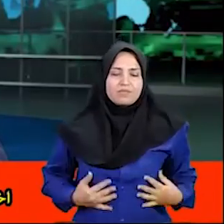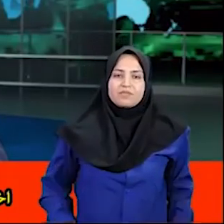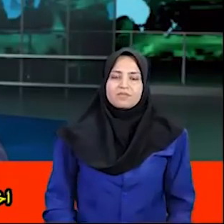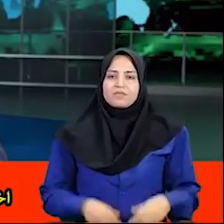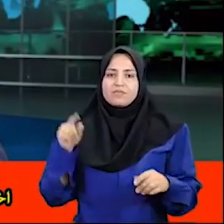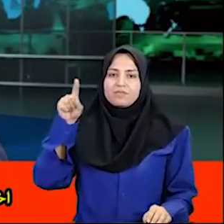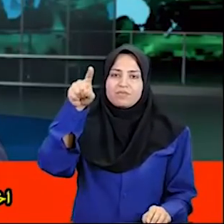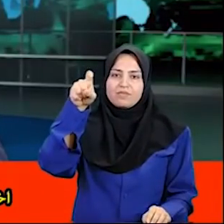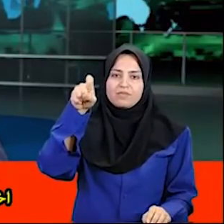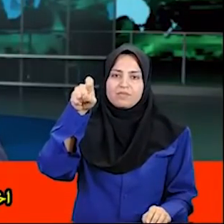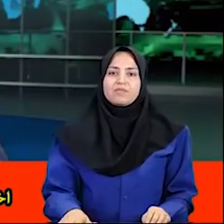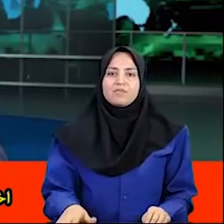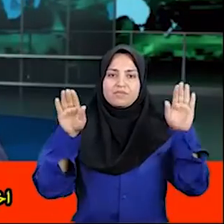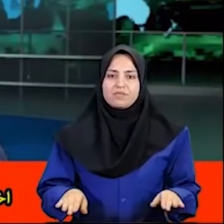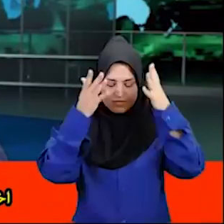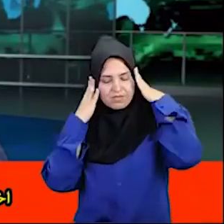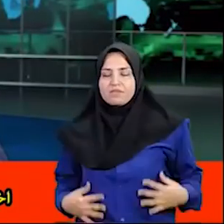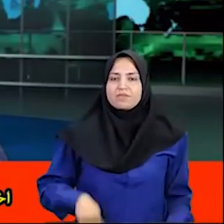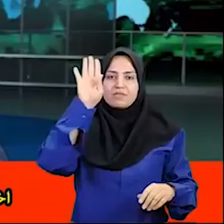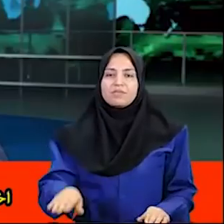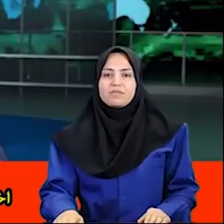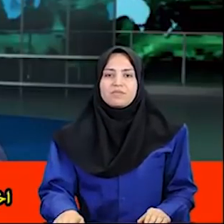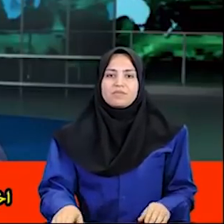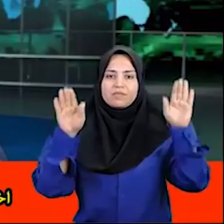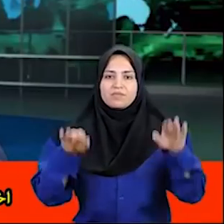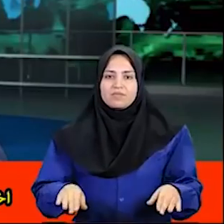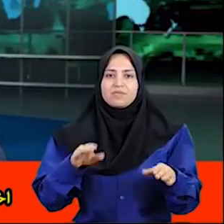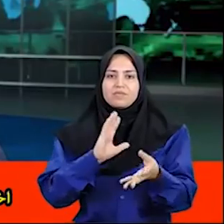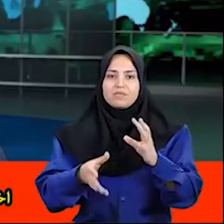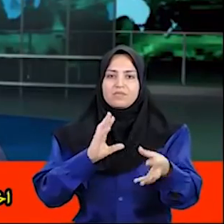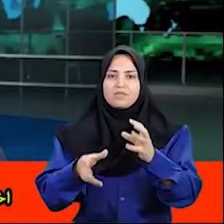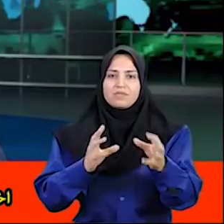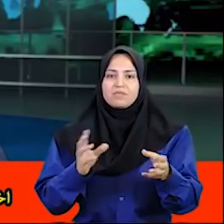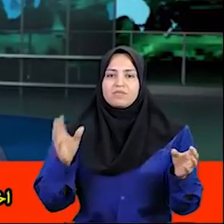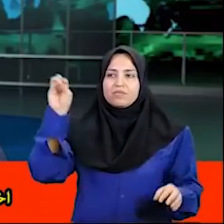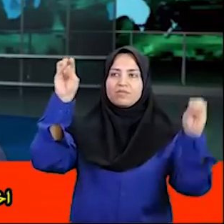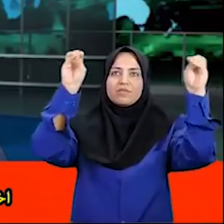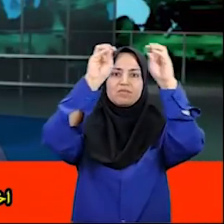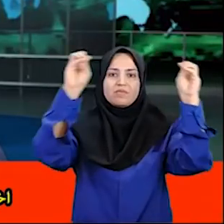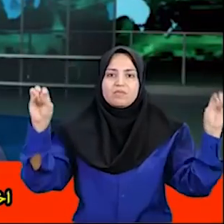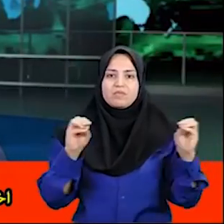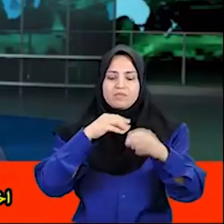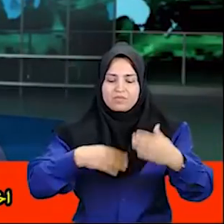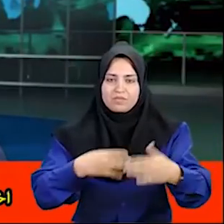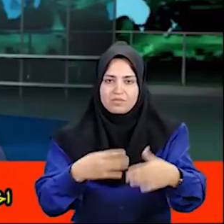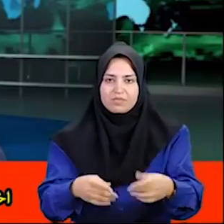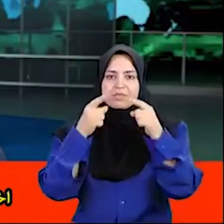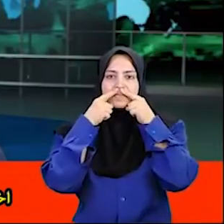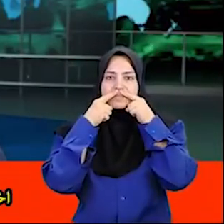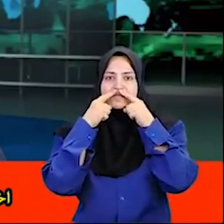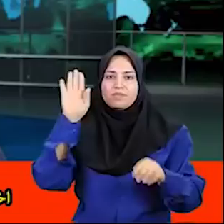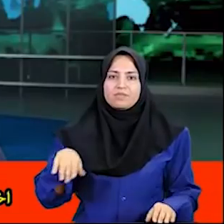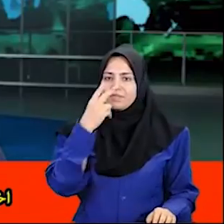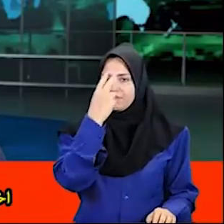و عدم تحریک آقایان بوده. در پی اقدام به انداختن پارازیت های پی در پی، آقایان دیگر حتی با تماشای